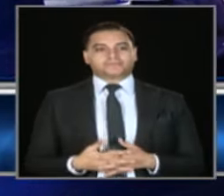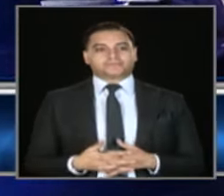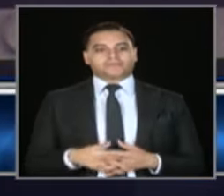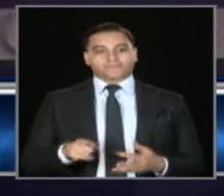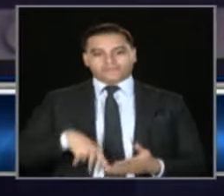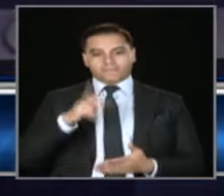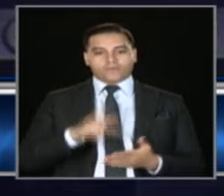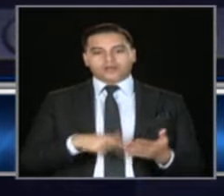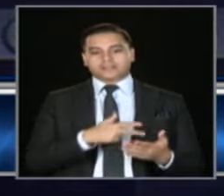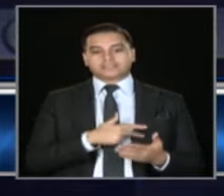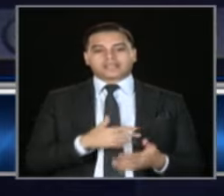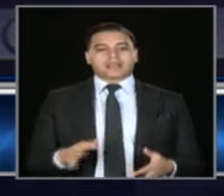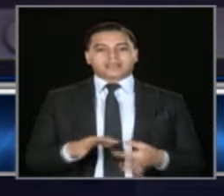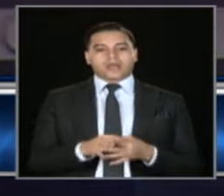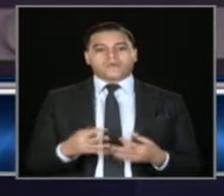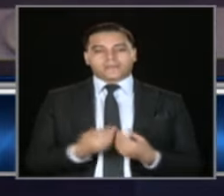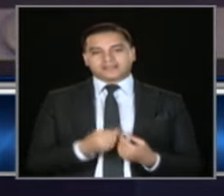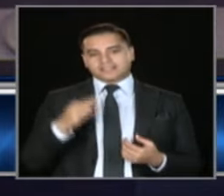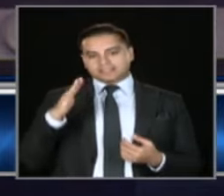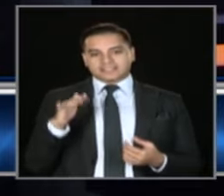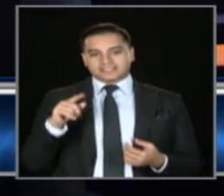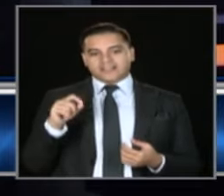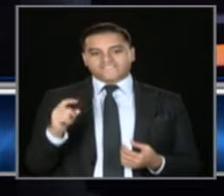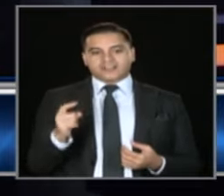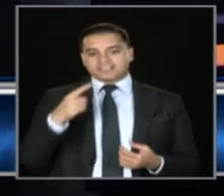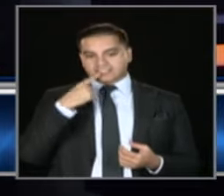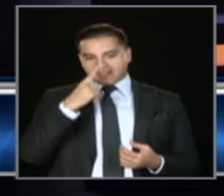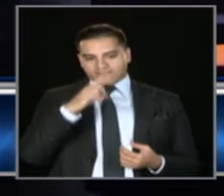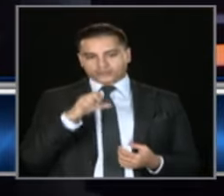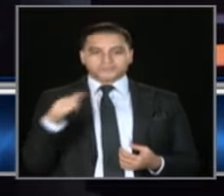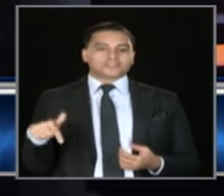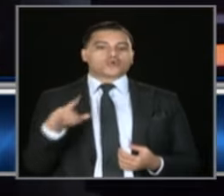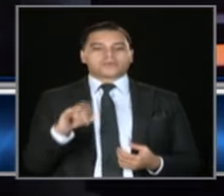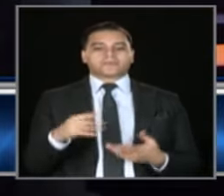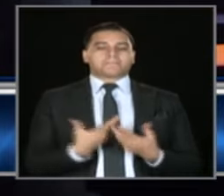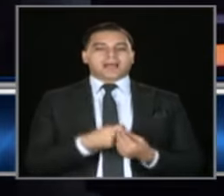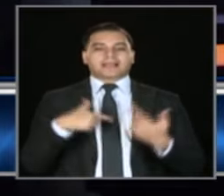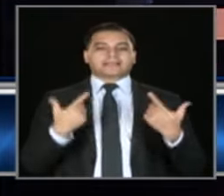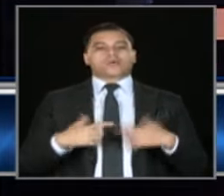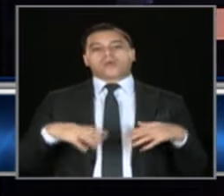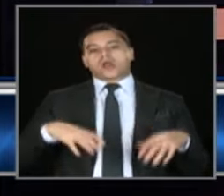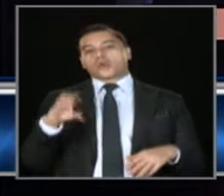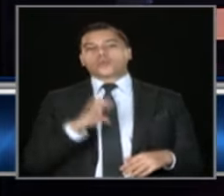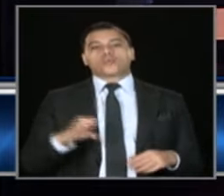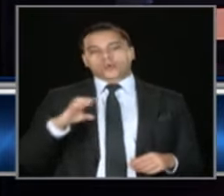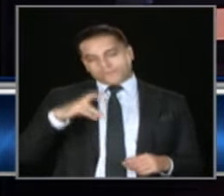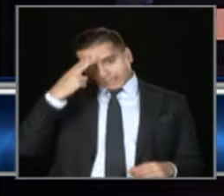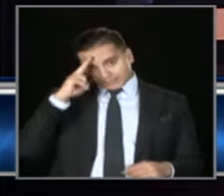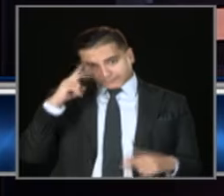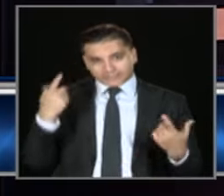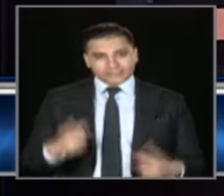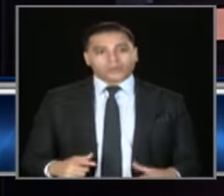تم توقيع بروتوكول سيفر عام 1956 بإحدى الدول الأوروبية، فما